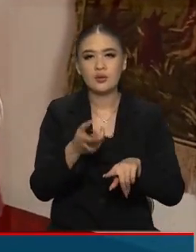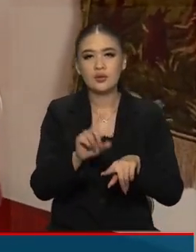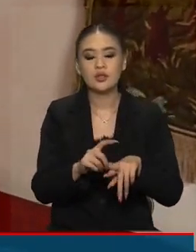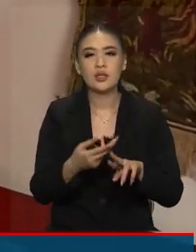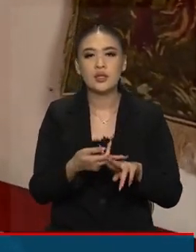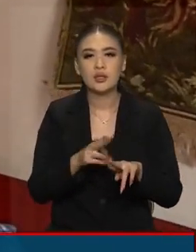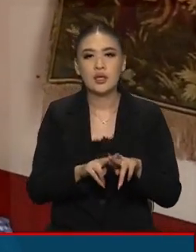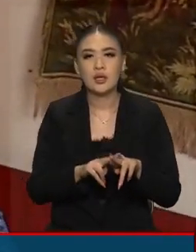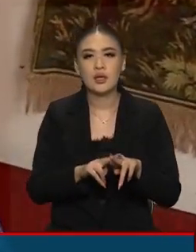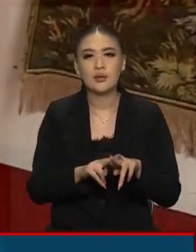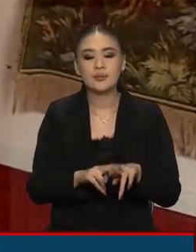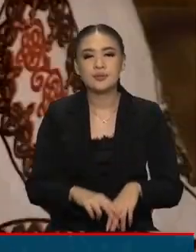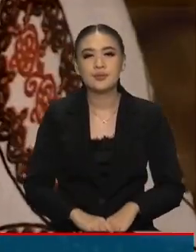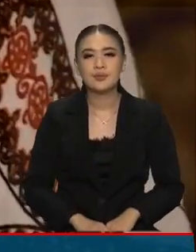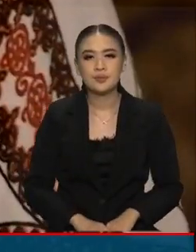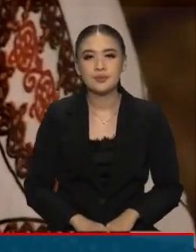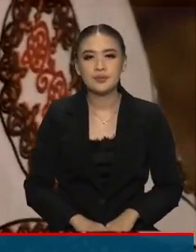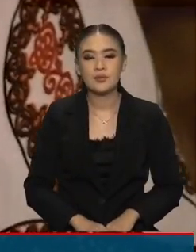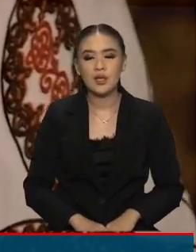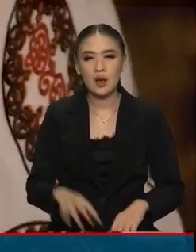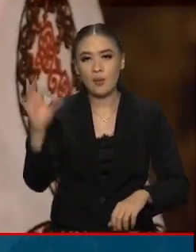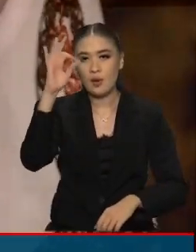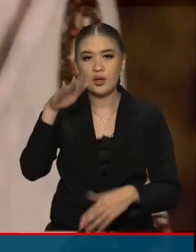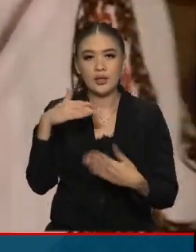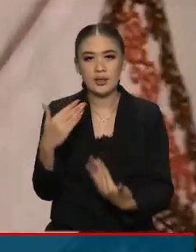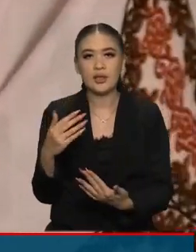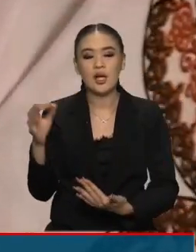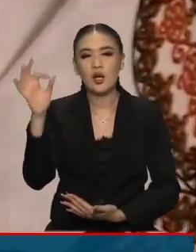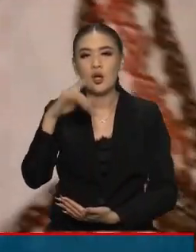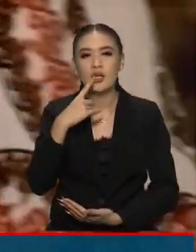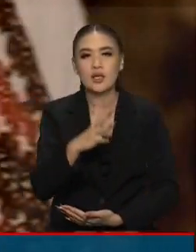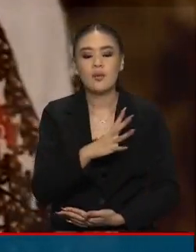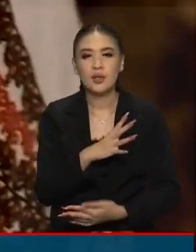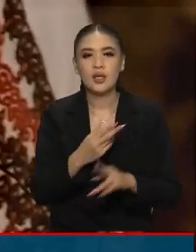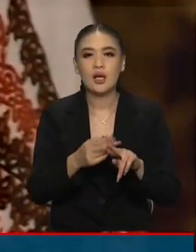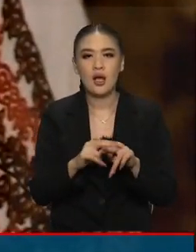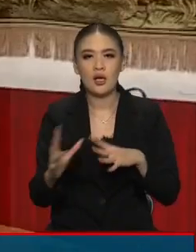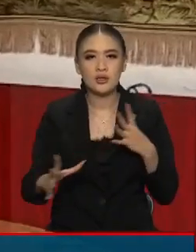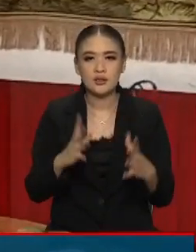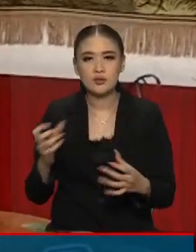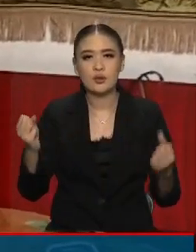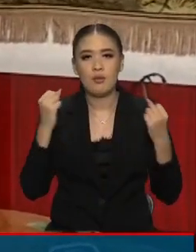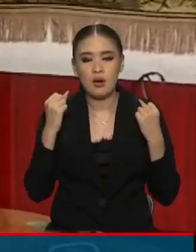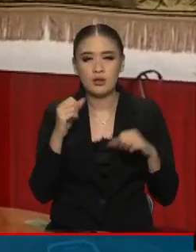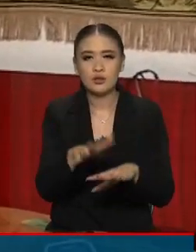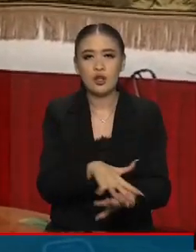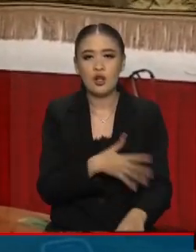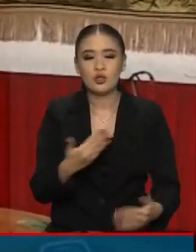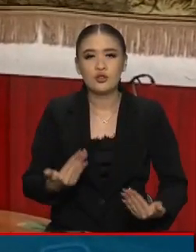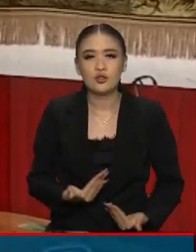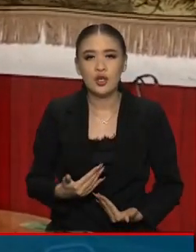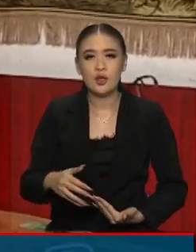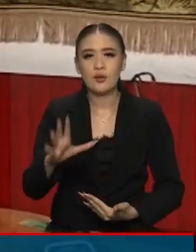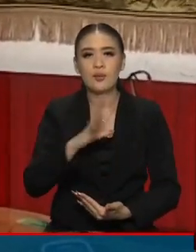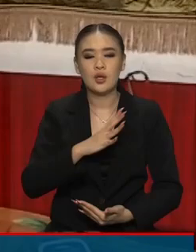Жить Можно жить нужно отлично про таких как Нина Егоровна говорят активистка спортсменка долгожительница ветеран